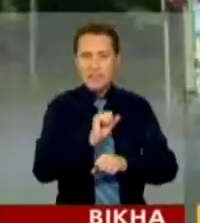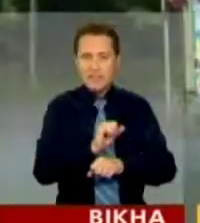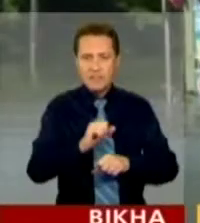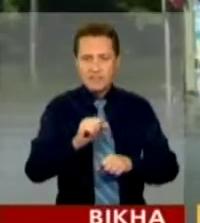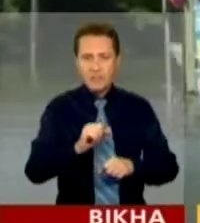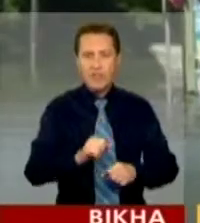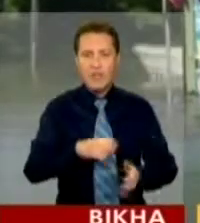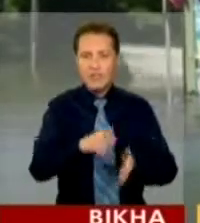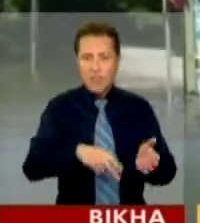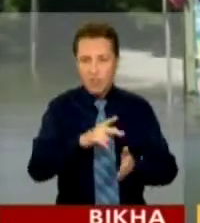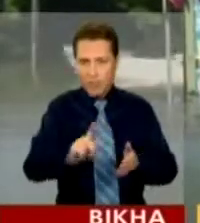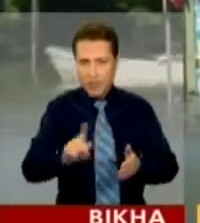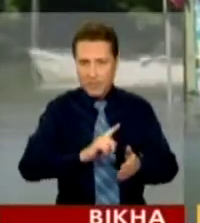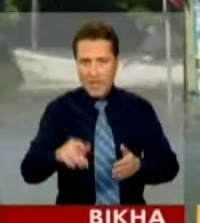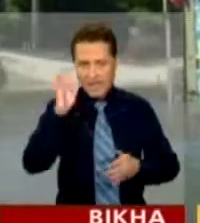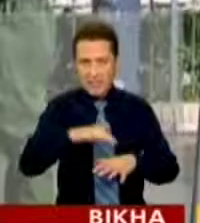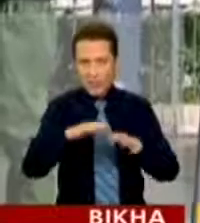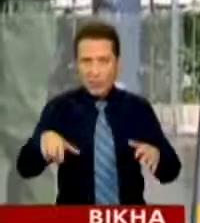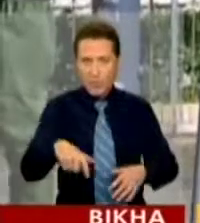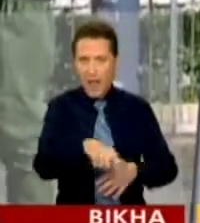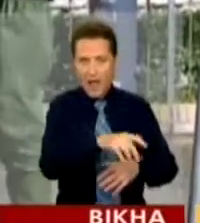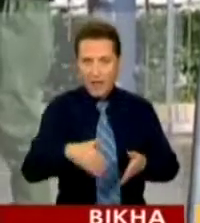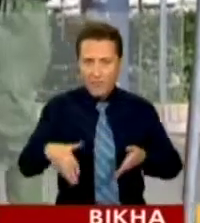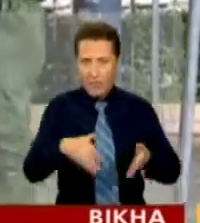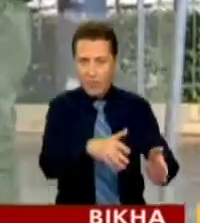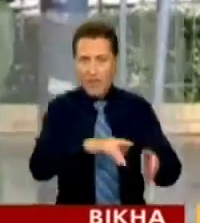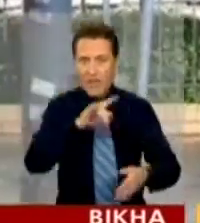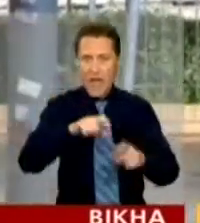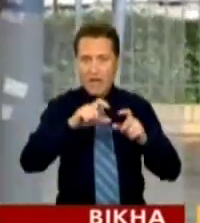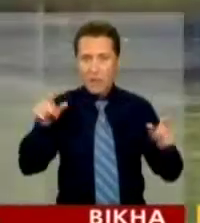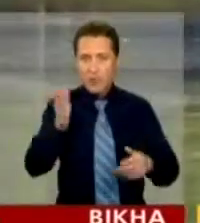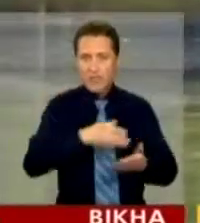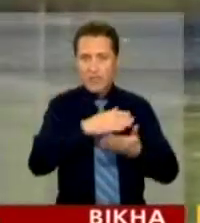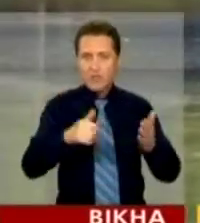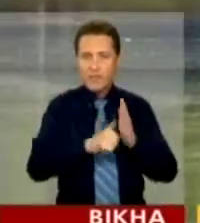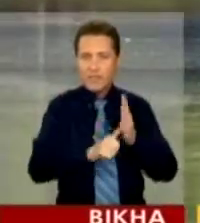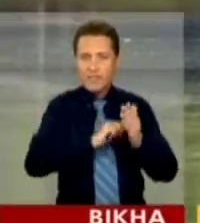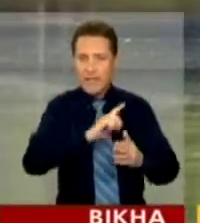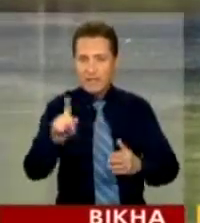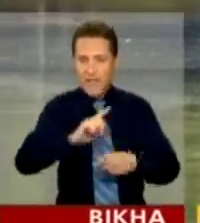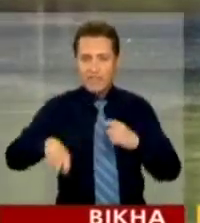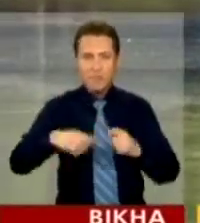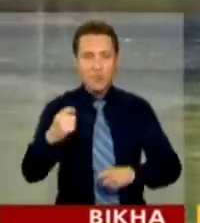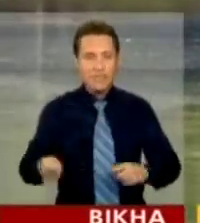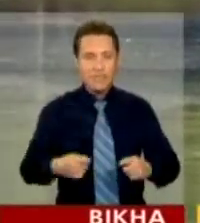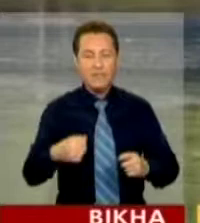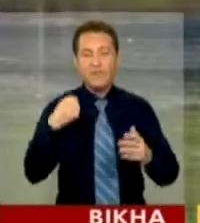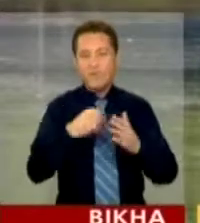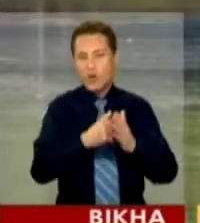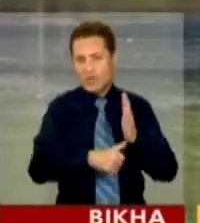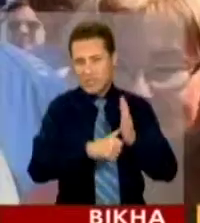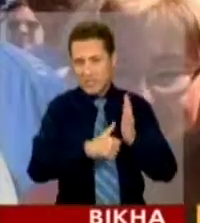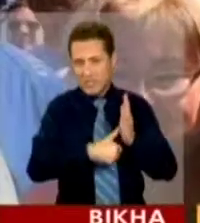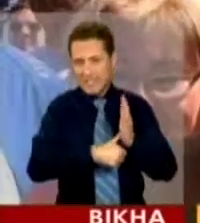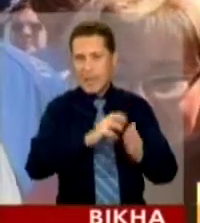автобани. Франкфуртський міжнародний аеропорт через негоду скасував 60 рейсів. Збитки вже сягнули 6 мільярдів